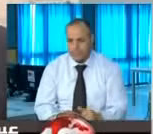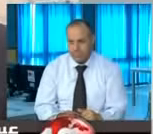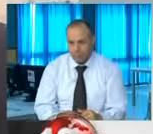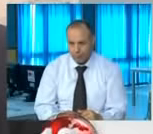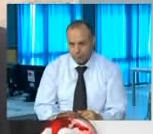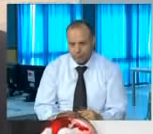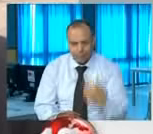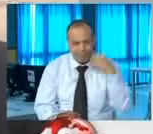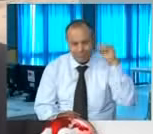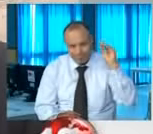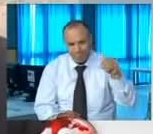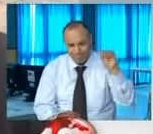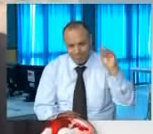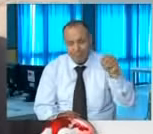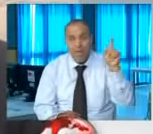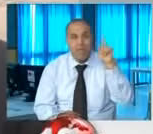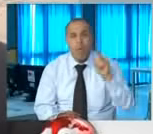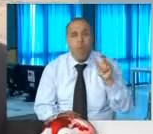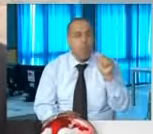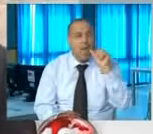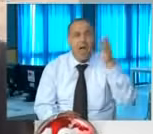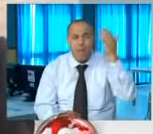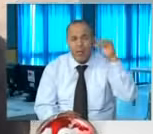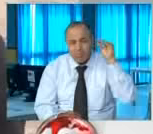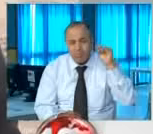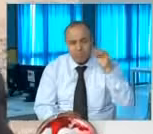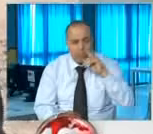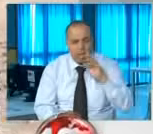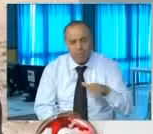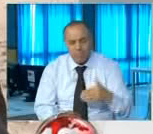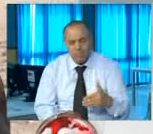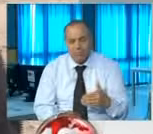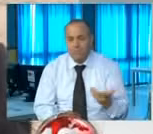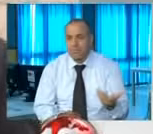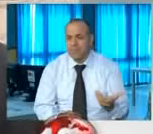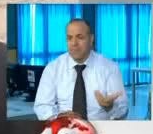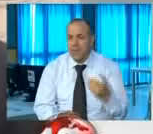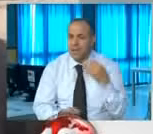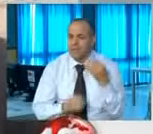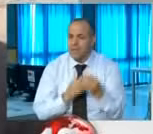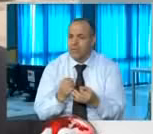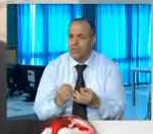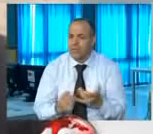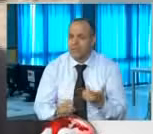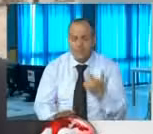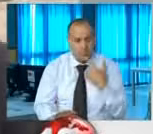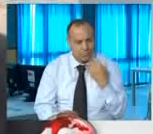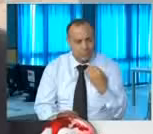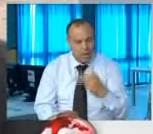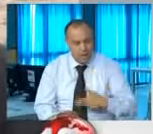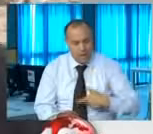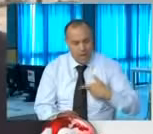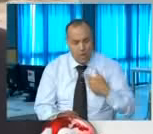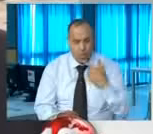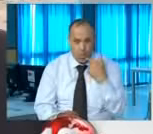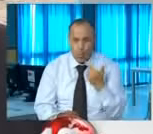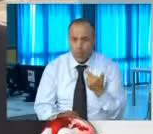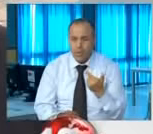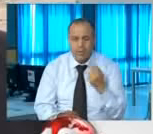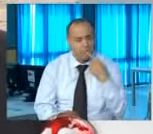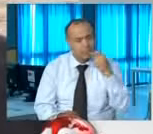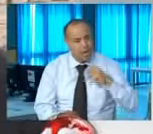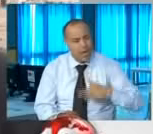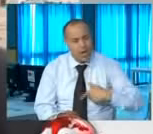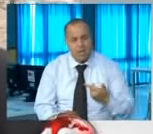على وضعية الضوء والماء هذه خاصة، معناها رانا عندما نتحدثوا على أبجديات الحياة، عندما نتحدثوا على ضروريات